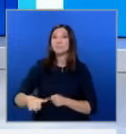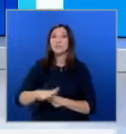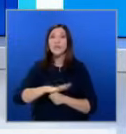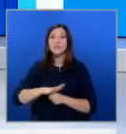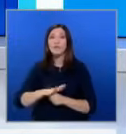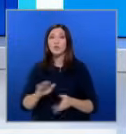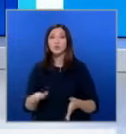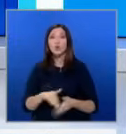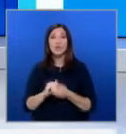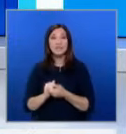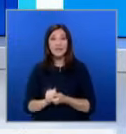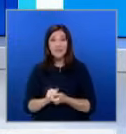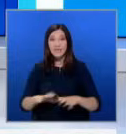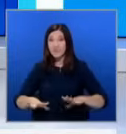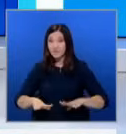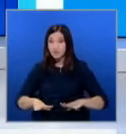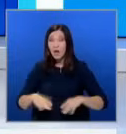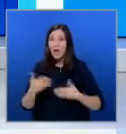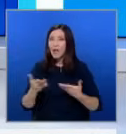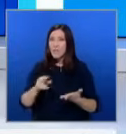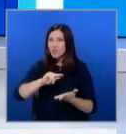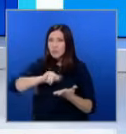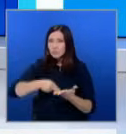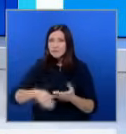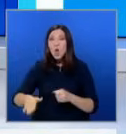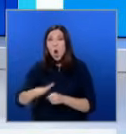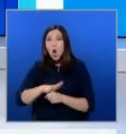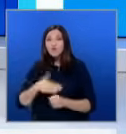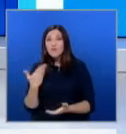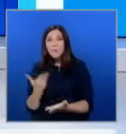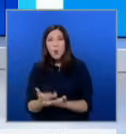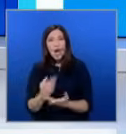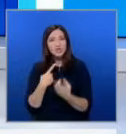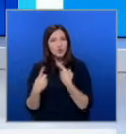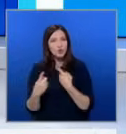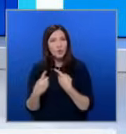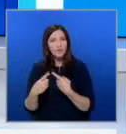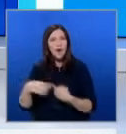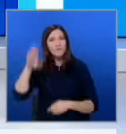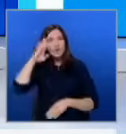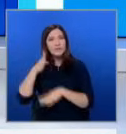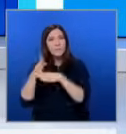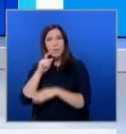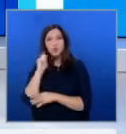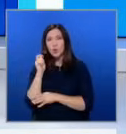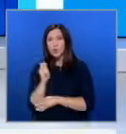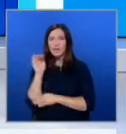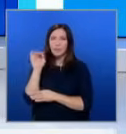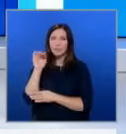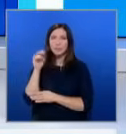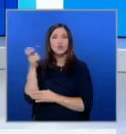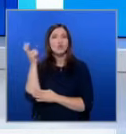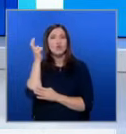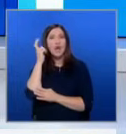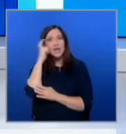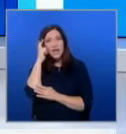от създаването на организацията в града, където е подписан основополагащия договор. Военната помощ за Украина и бъдещето